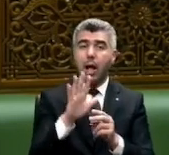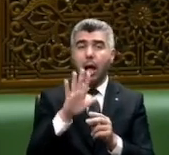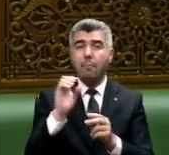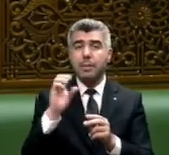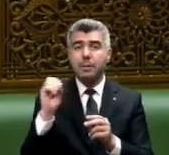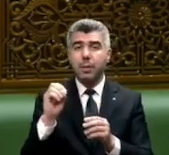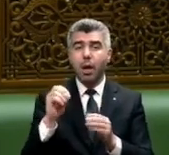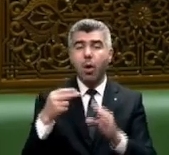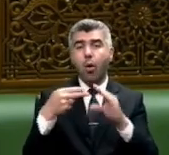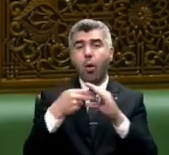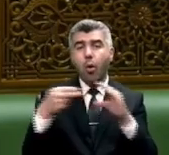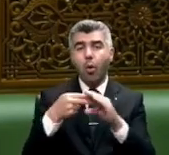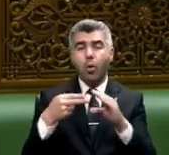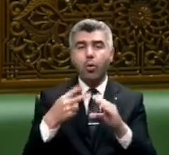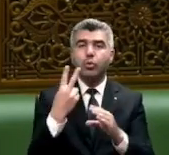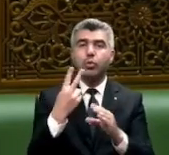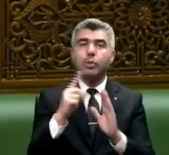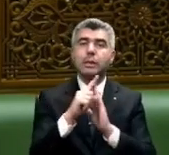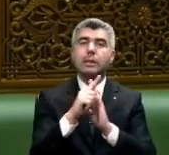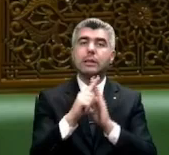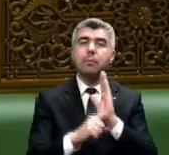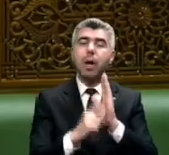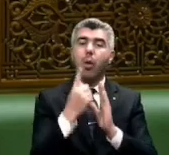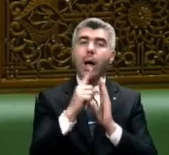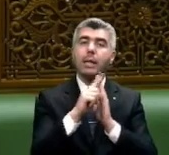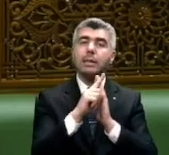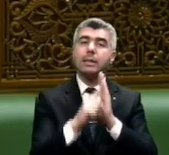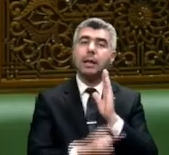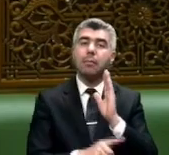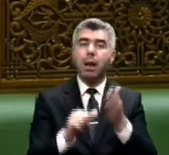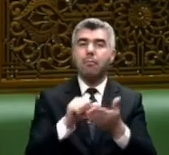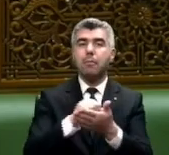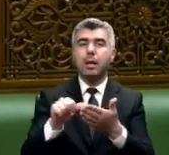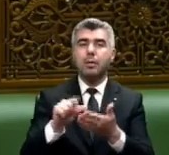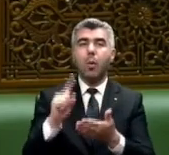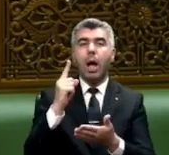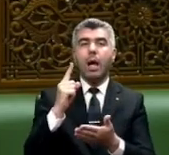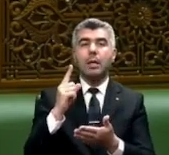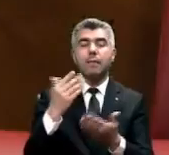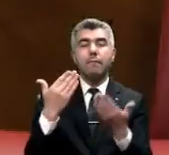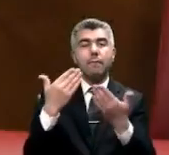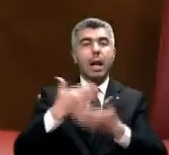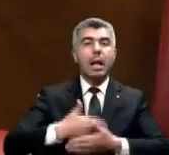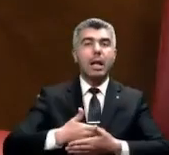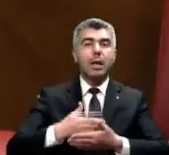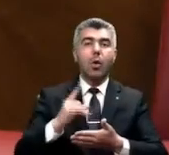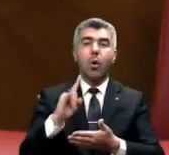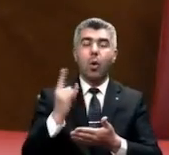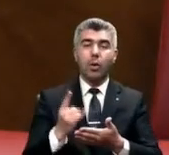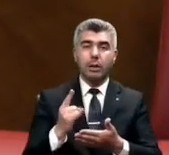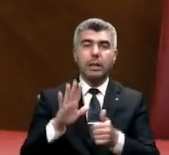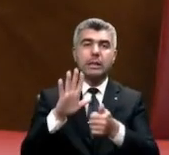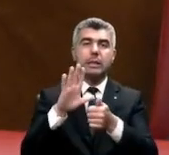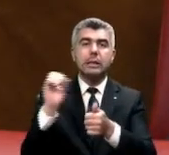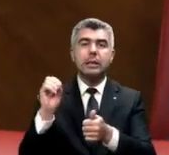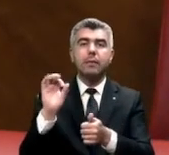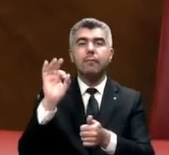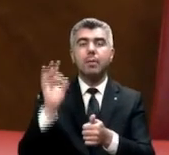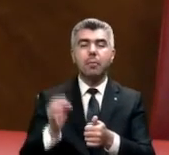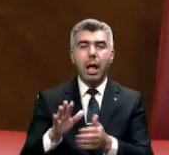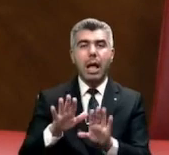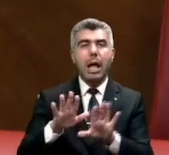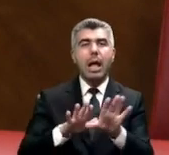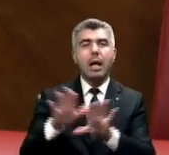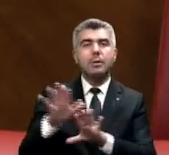ولا 500 في ظرف اسبوعين واسبوع هذاك المغربي تايخلصو في ليله ولا جوجليلات واتكلمتوا على 60% في اكادير